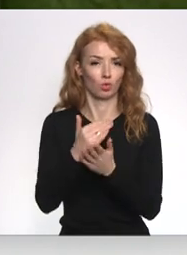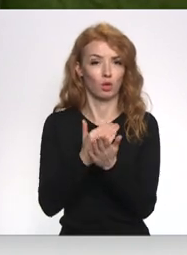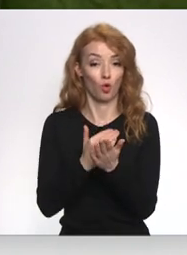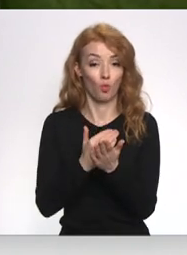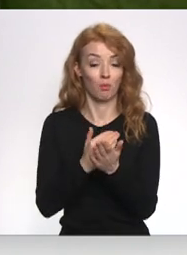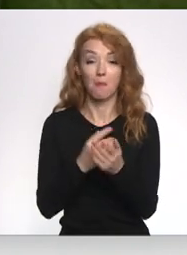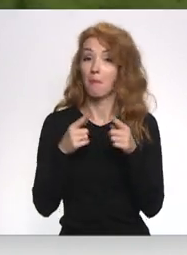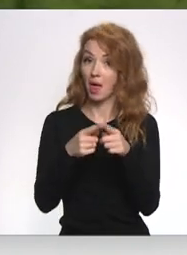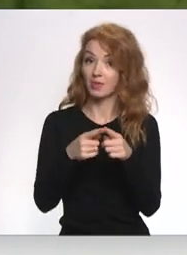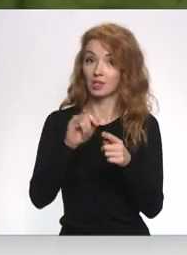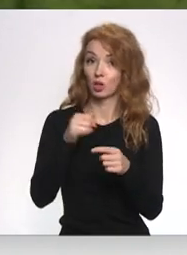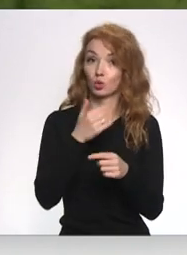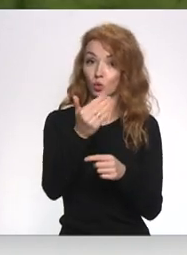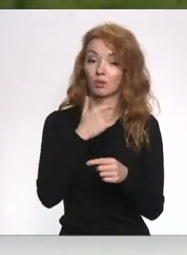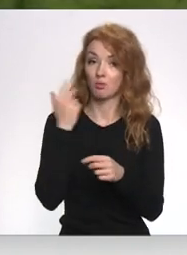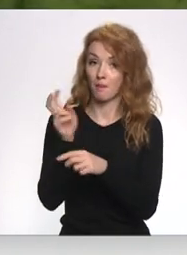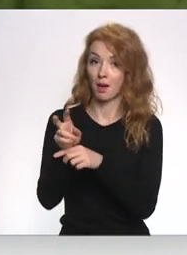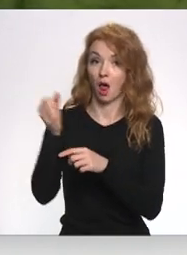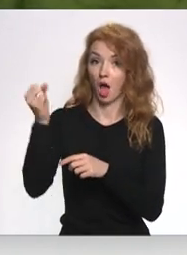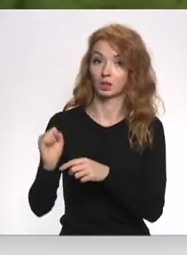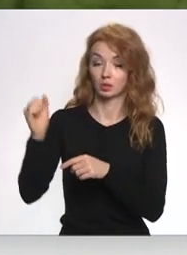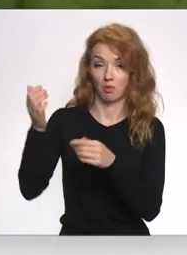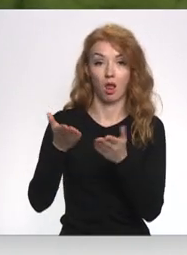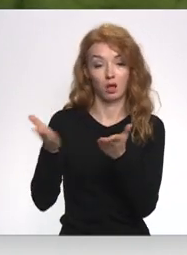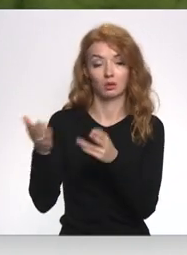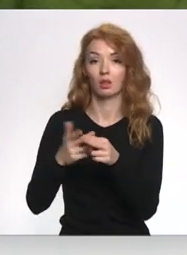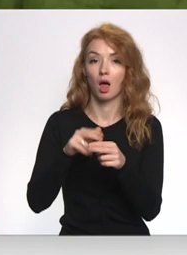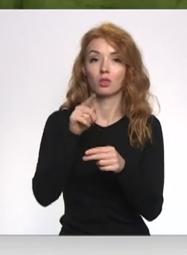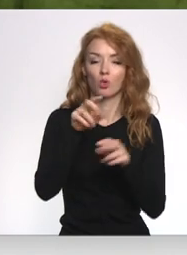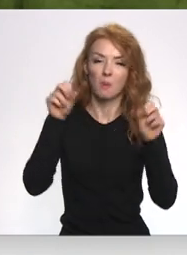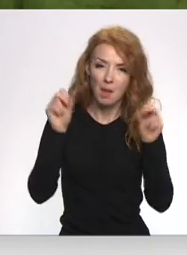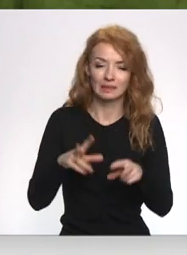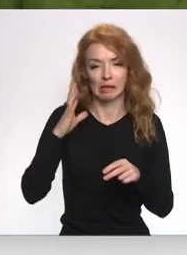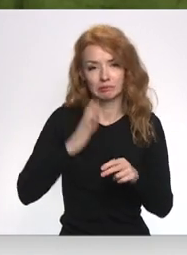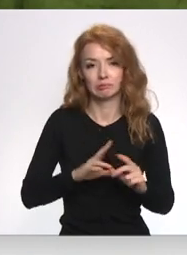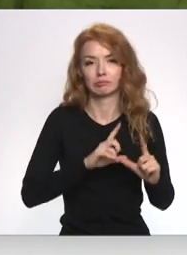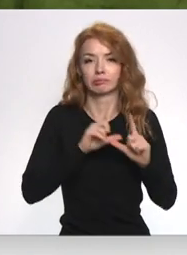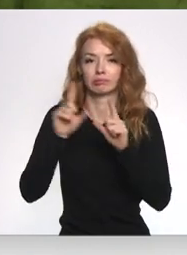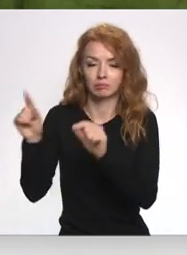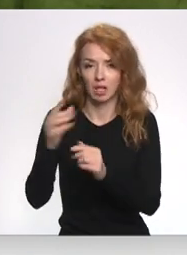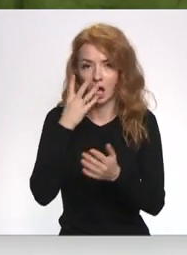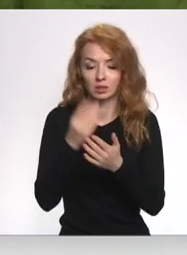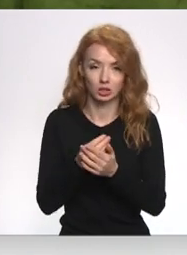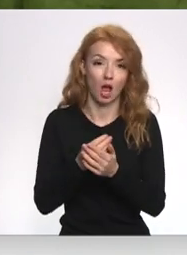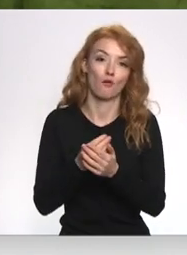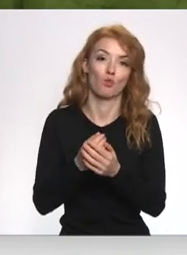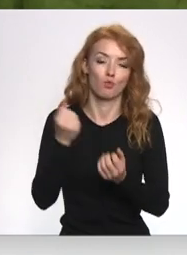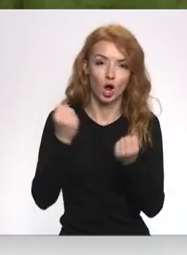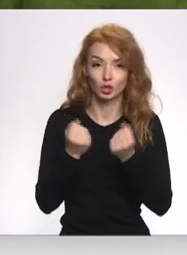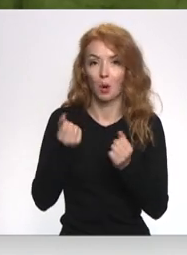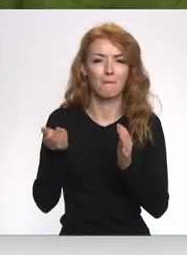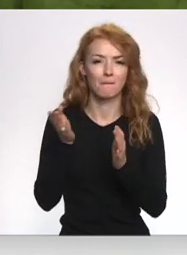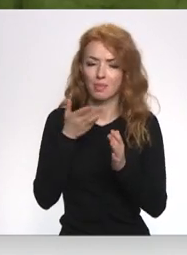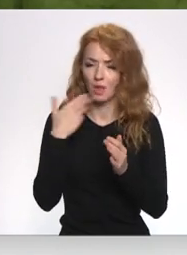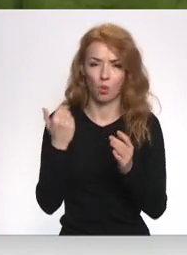ir tāda, ja tu gribi apmeklēt šādu iestādi, tev būtu tā kā speciāli jābrauc ar savu transportu, tur neiet sabiedriskais transports,